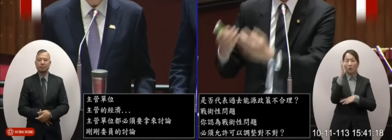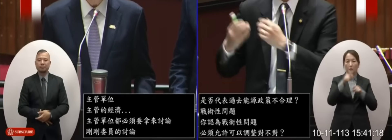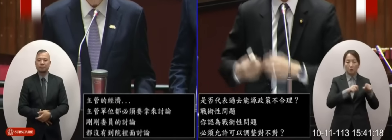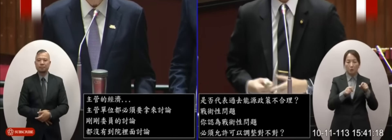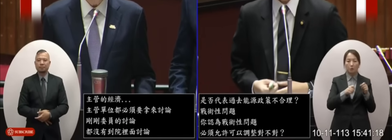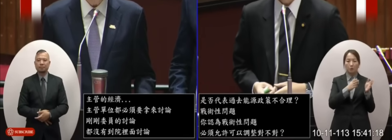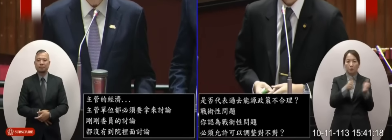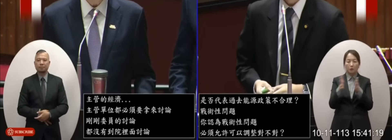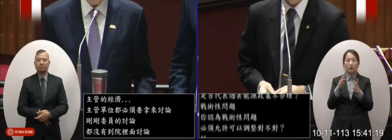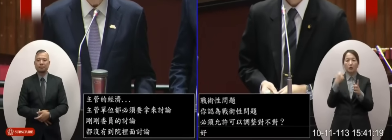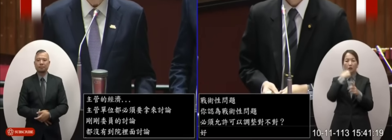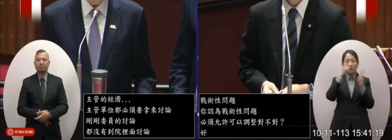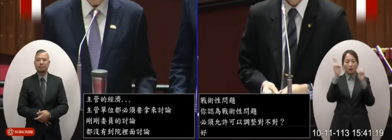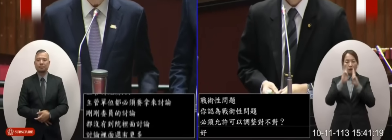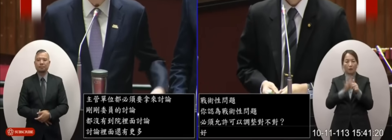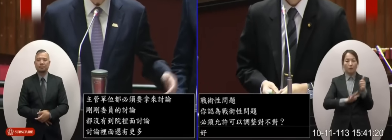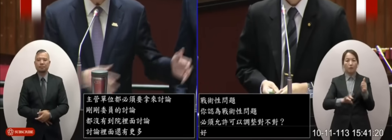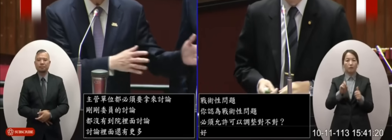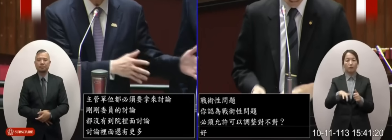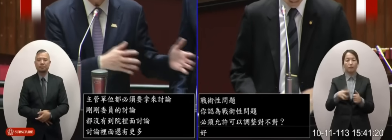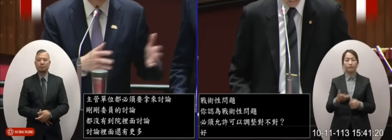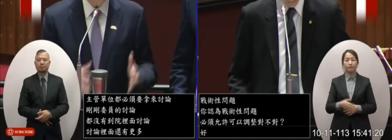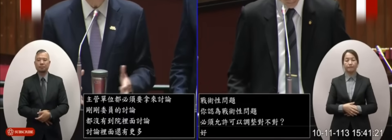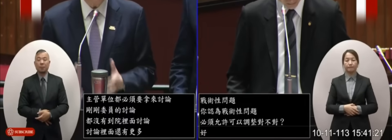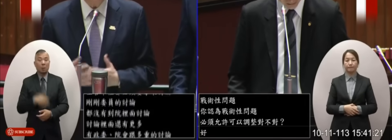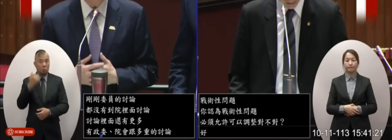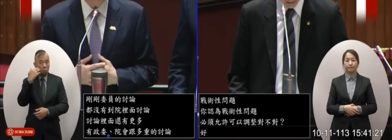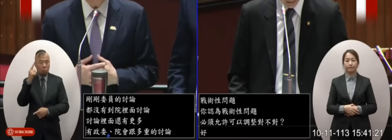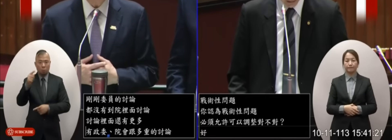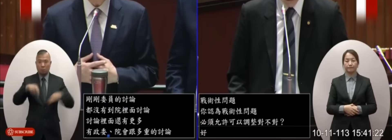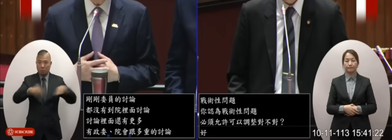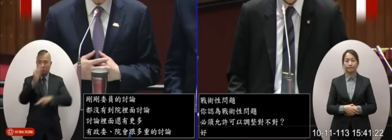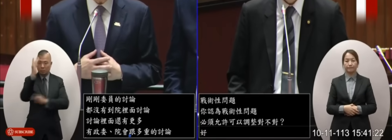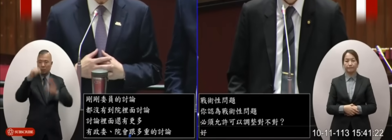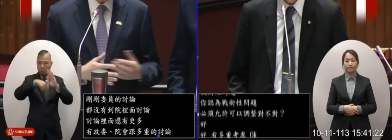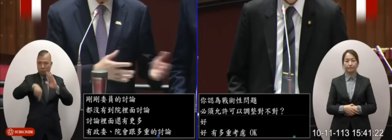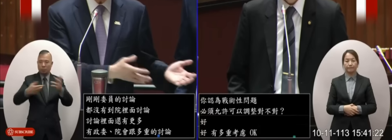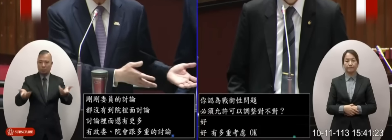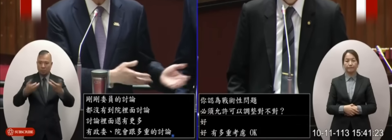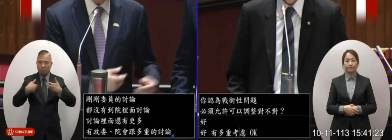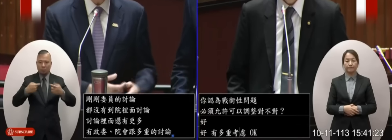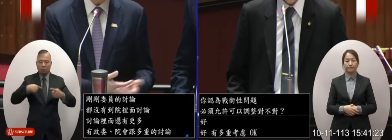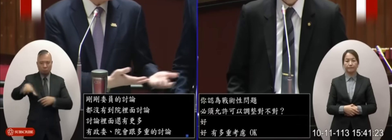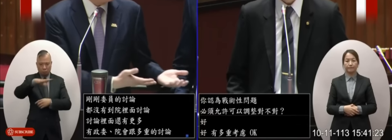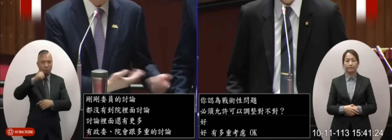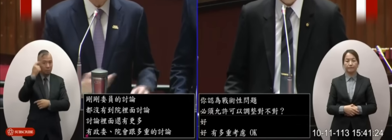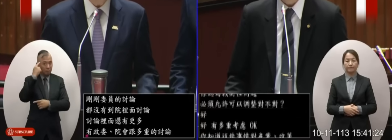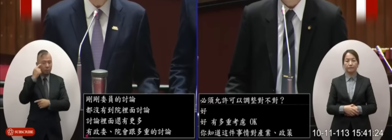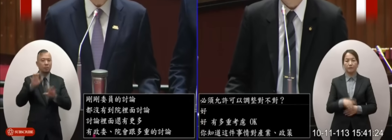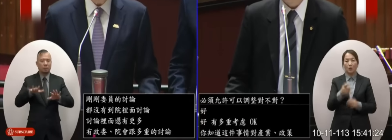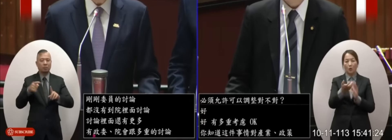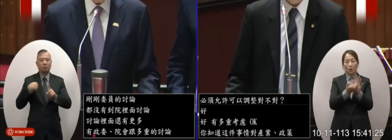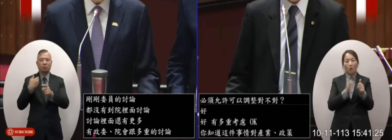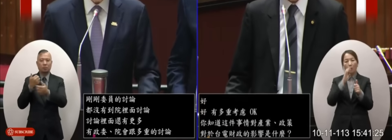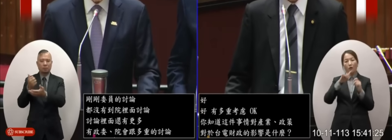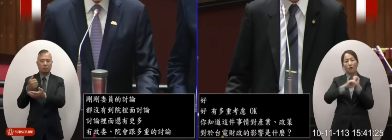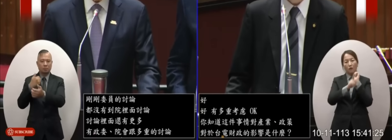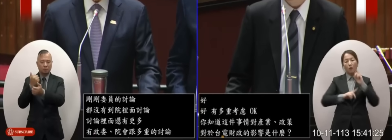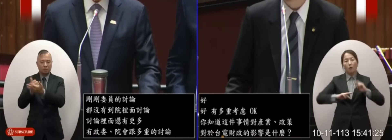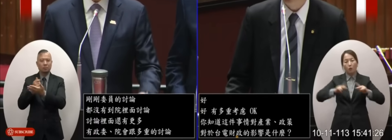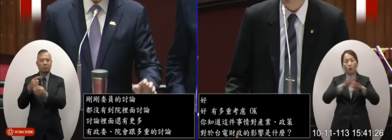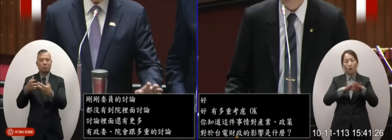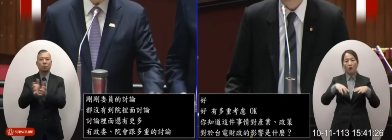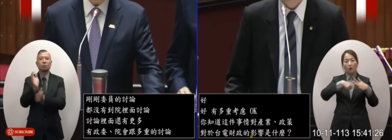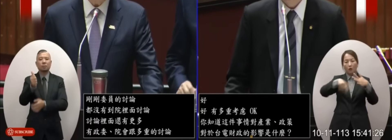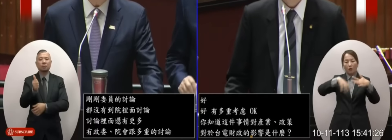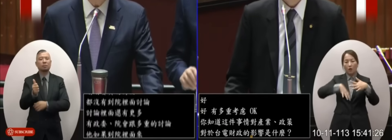对于台电财政的影响是什么？ 他如果到院里面来，我们当然要进一步去思考。那现在我请部长看， 你都已经预告修法了，然后你院里面还